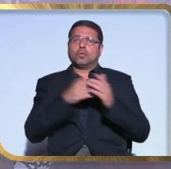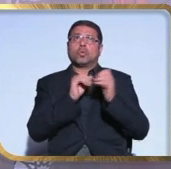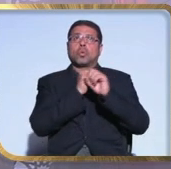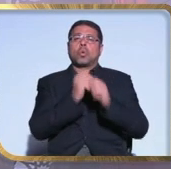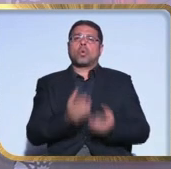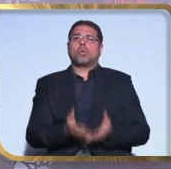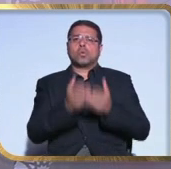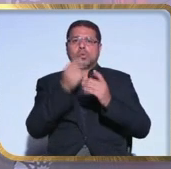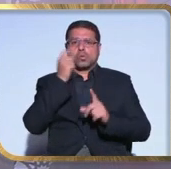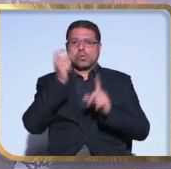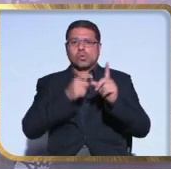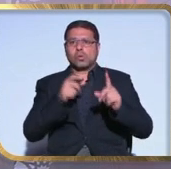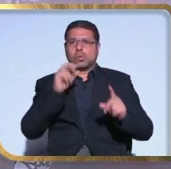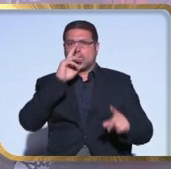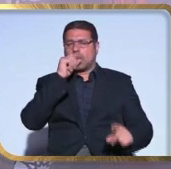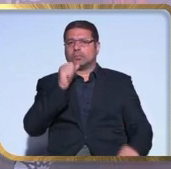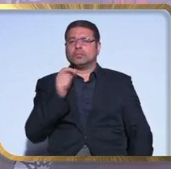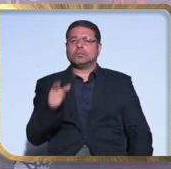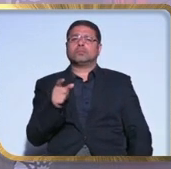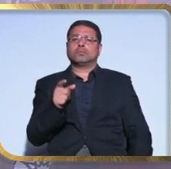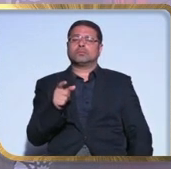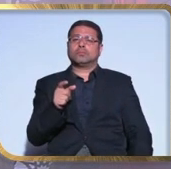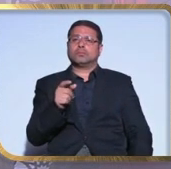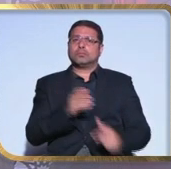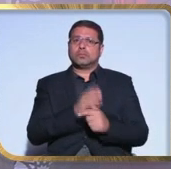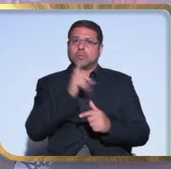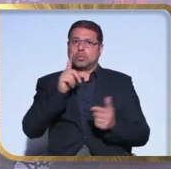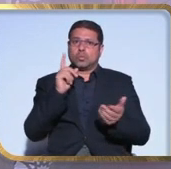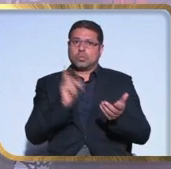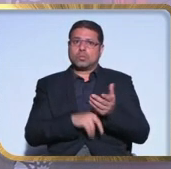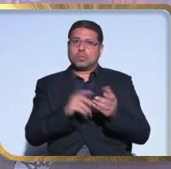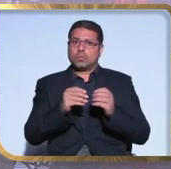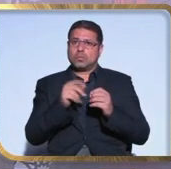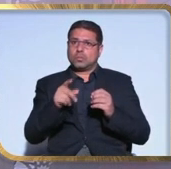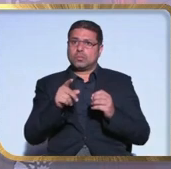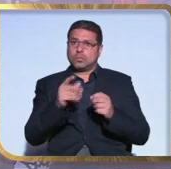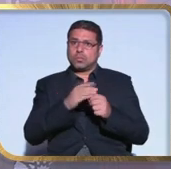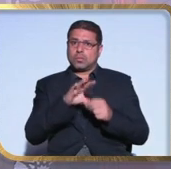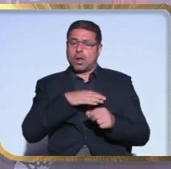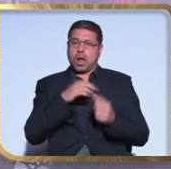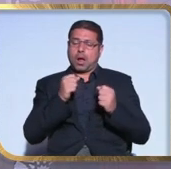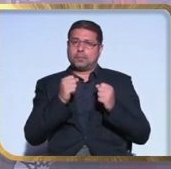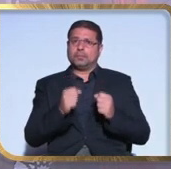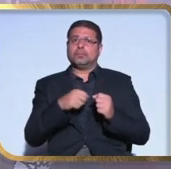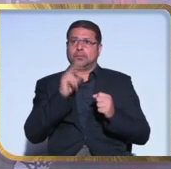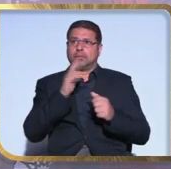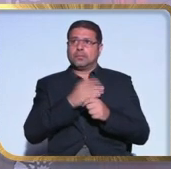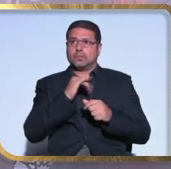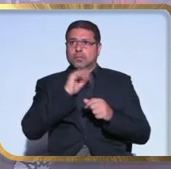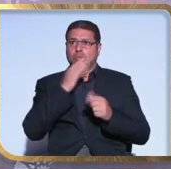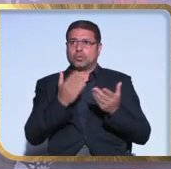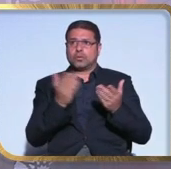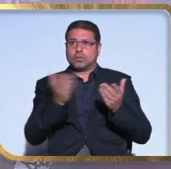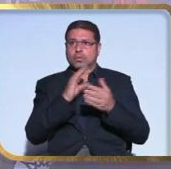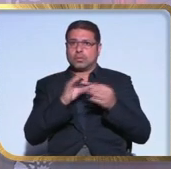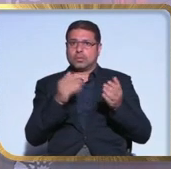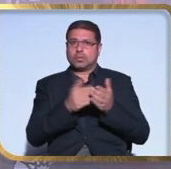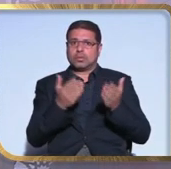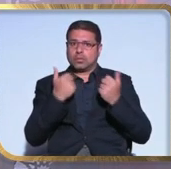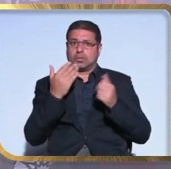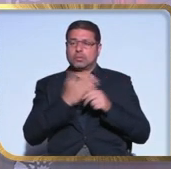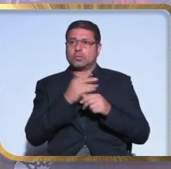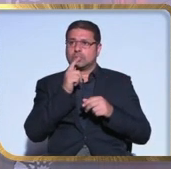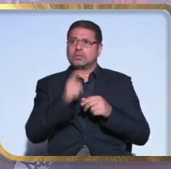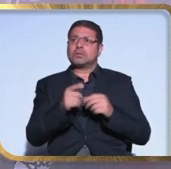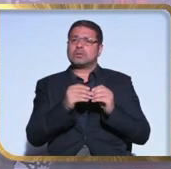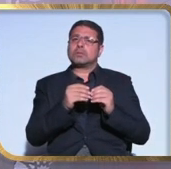القيامه للشخص اللي بيزمي ده هل ده عشان الحاجات دي دي بتخوفنا جدا يعني الحمد لله الحمد لله ما فيش حاجه زي كده حصلت